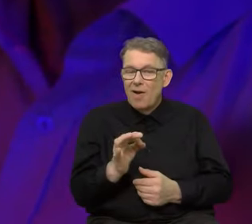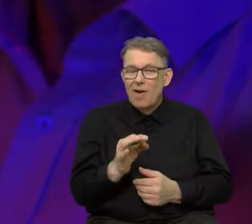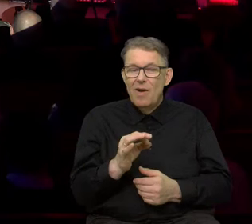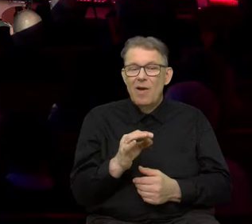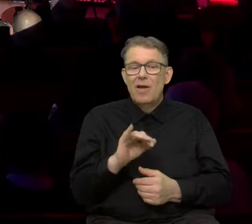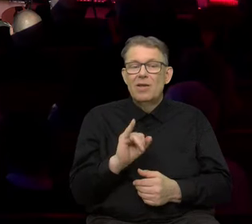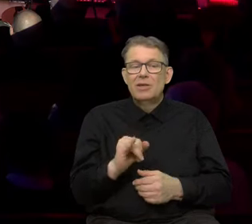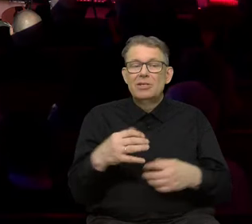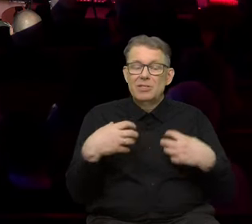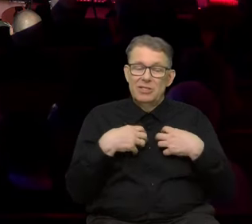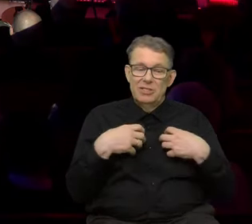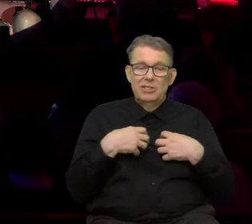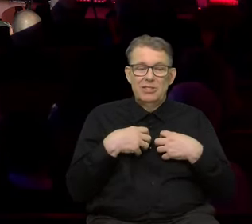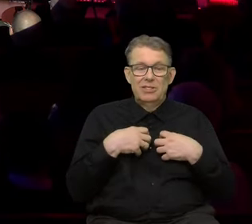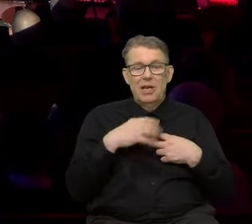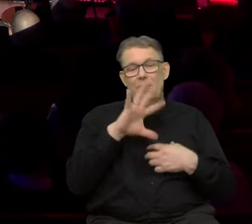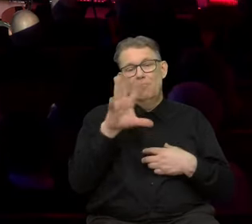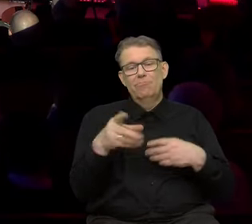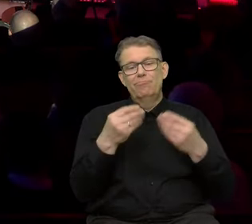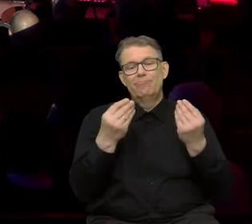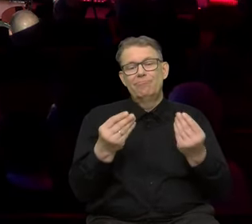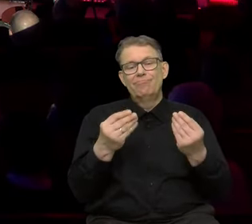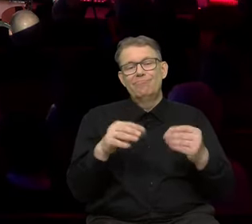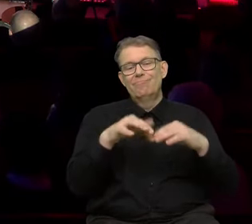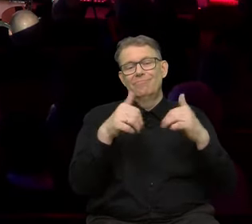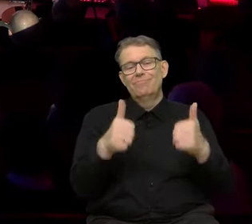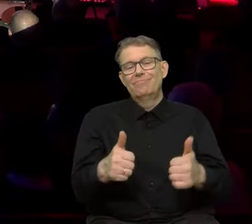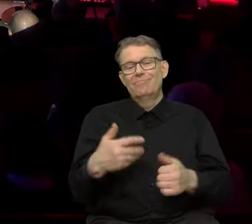czyni piękne. Dziękuję.